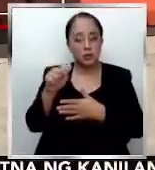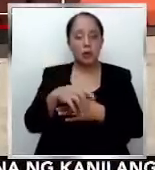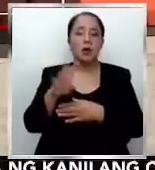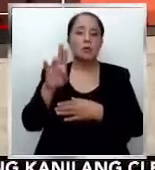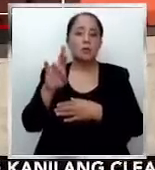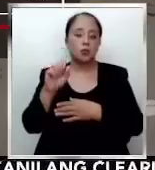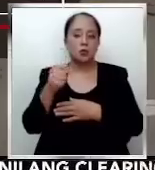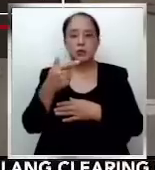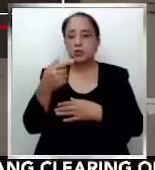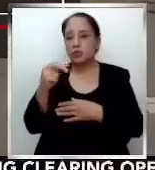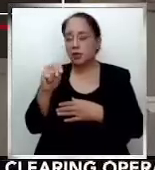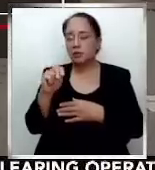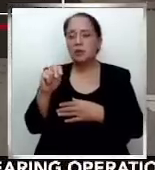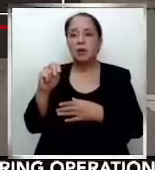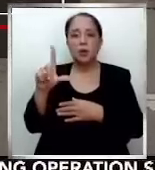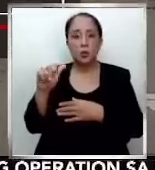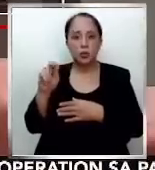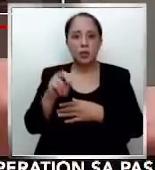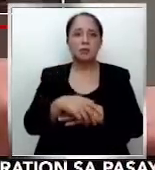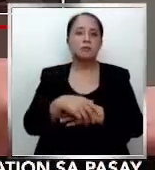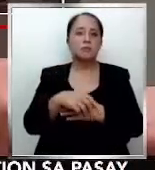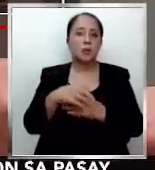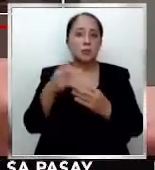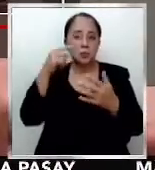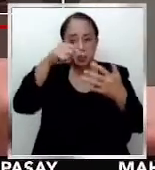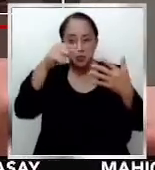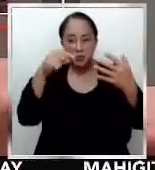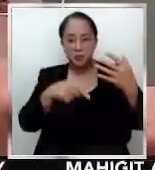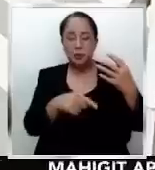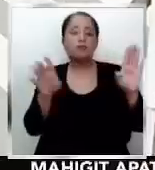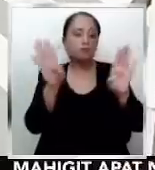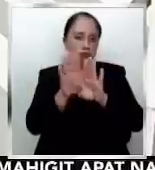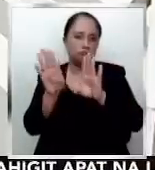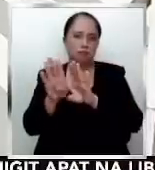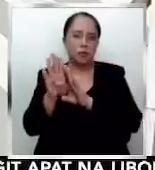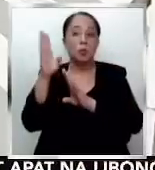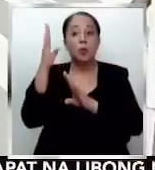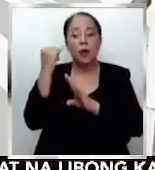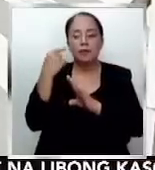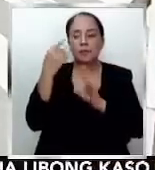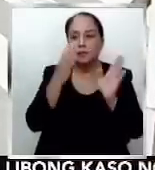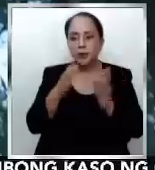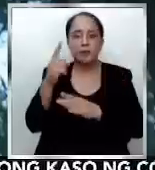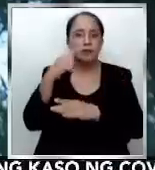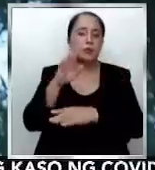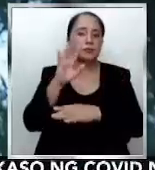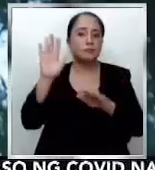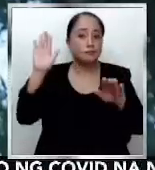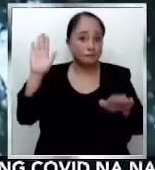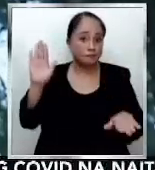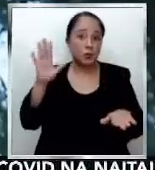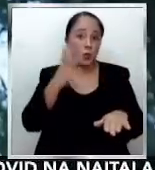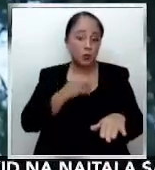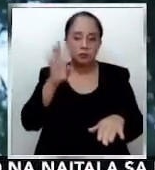mula P. Burgos hanggang Muralya. Unang batch yan ng road closures para sa inaugurasyon ni President-elect Bongbong Marcos sa Huwebes,